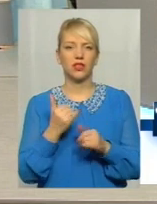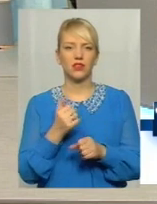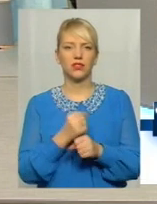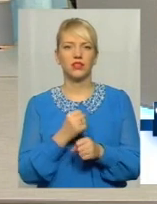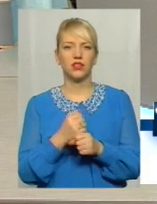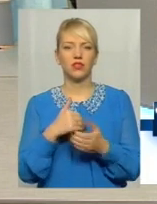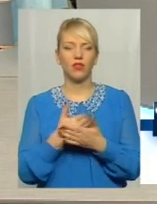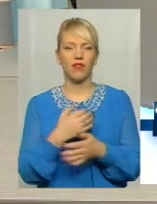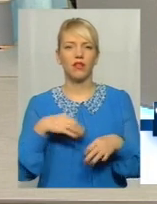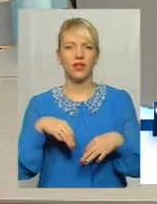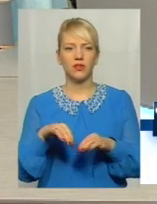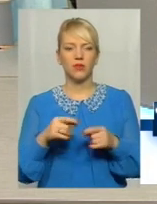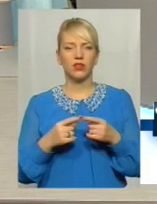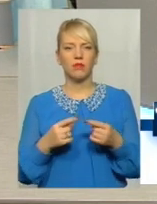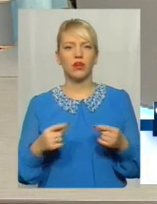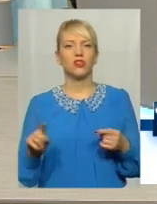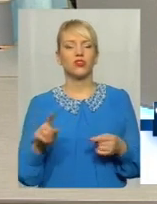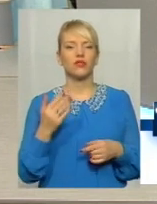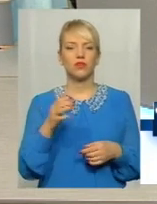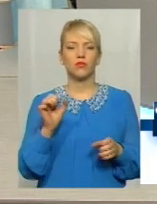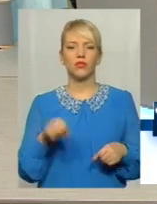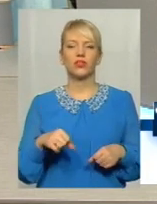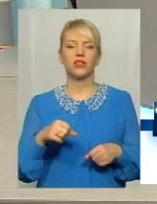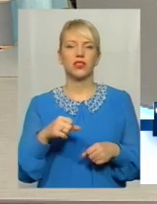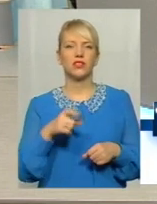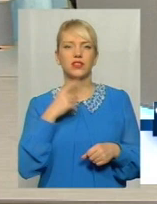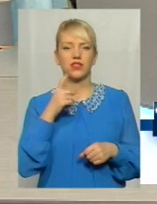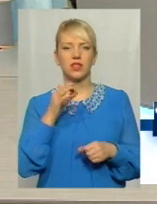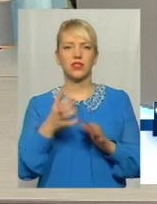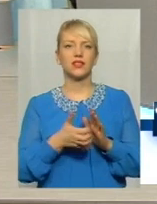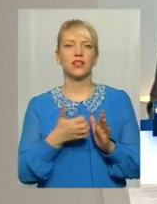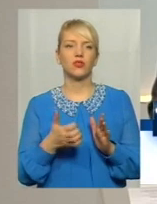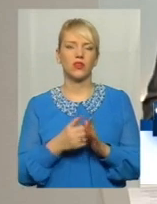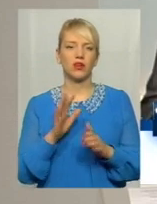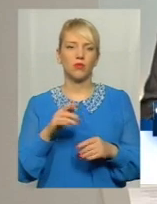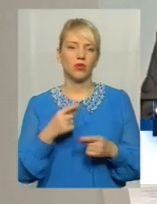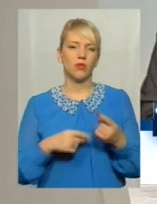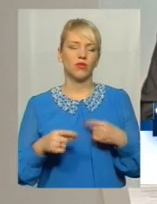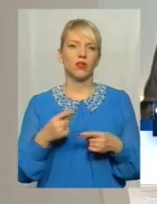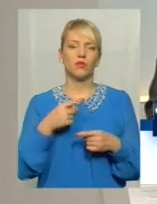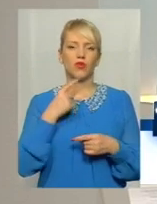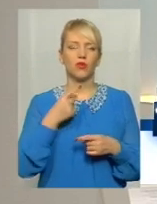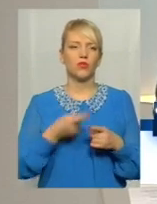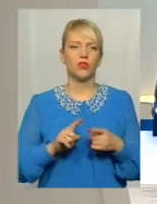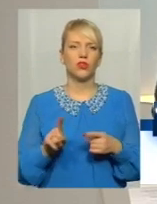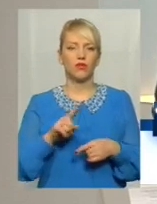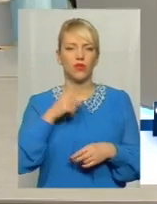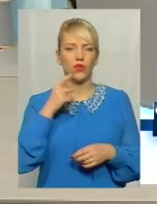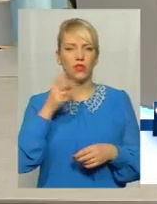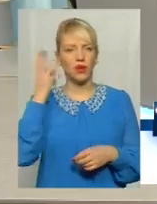нова транспортна мережа. Що ви можете сказати з недоліків, а потім повернемося до тих, про які говорить хмельничан?